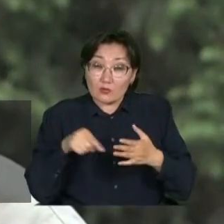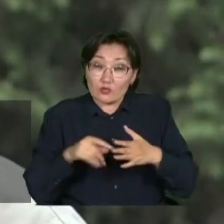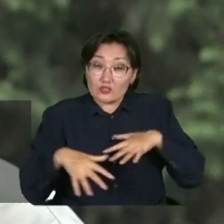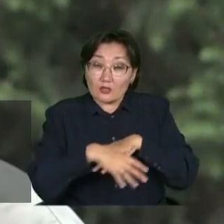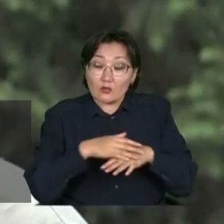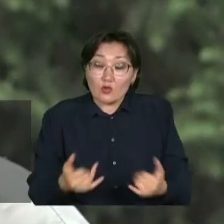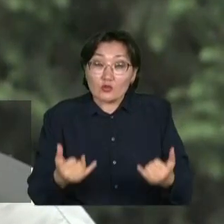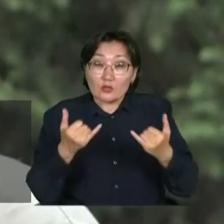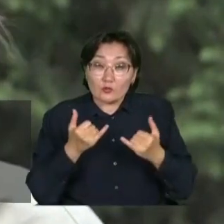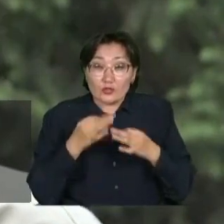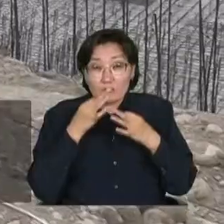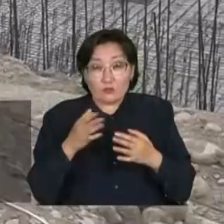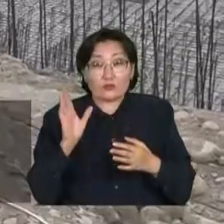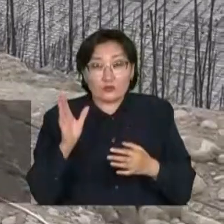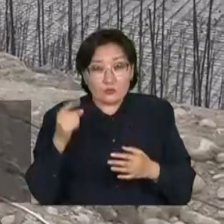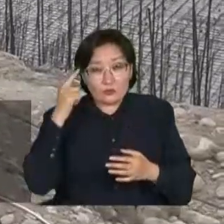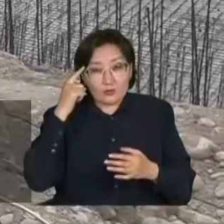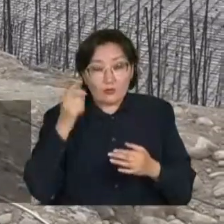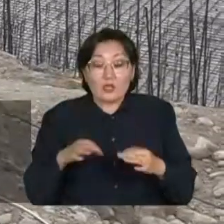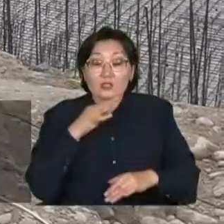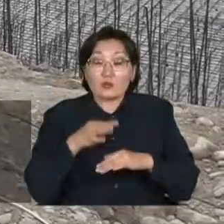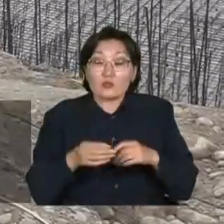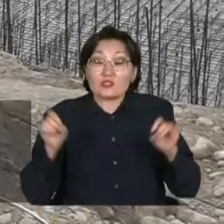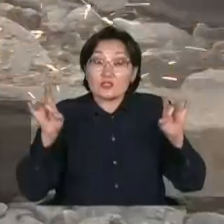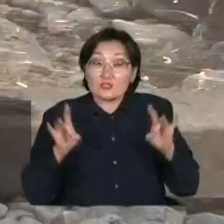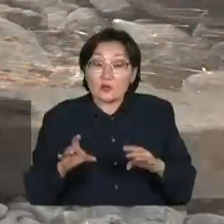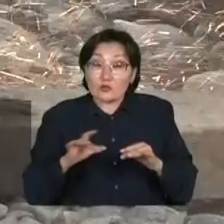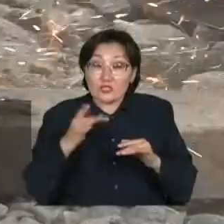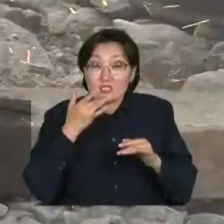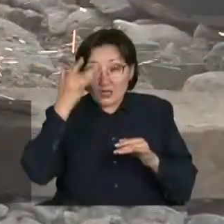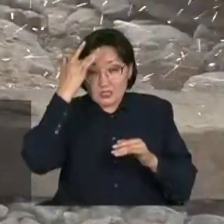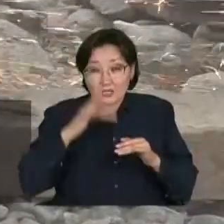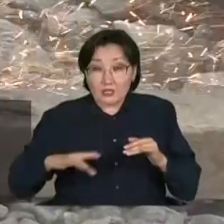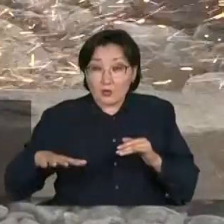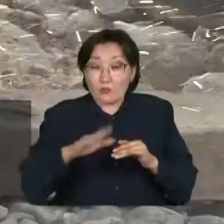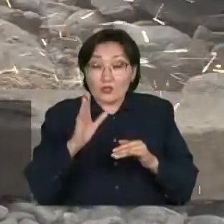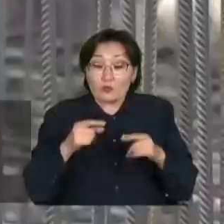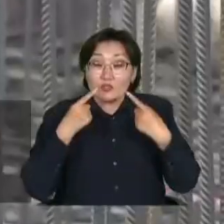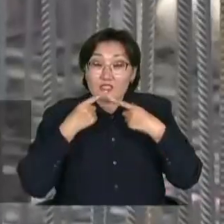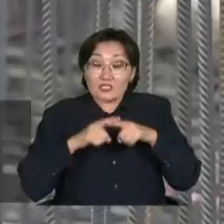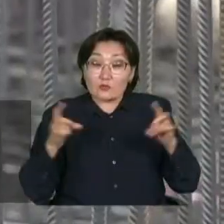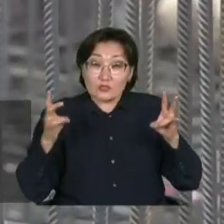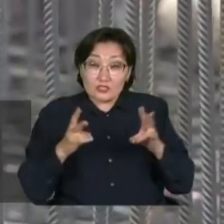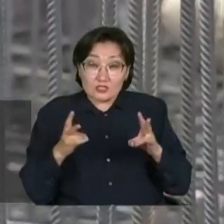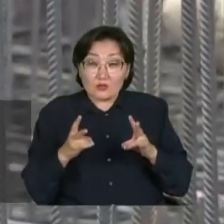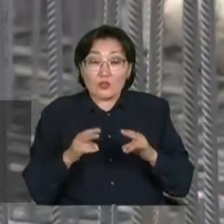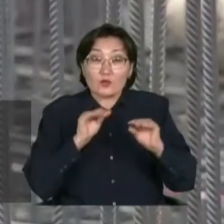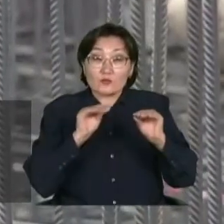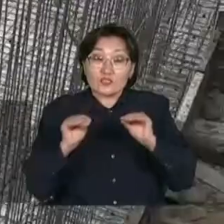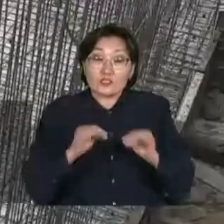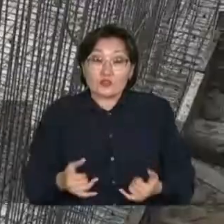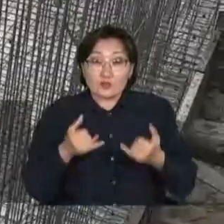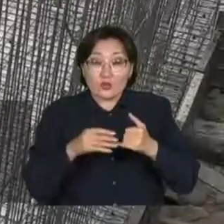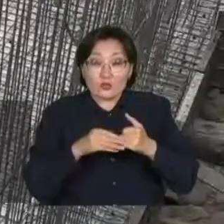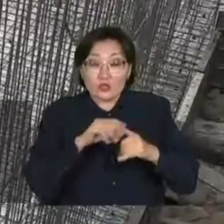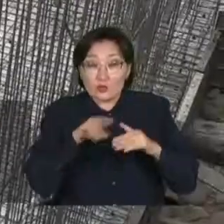мен қонақтарының көңілінен шығу. Жауаптылар дәмхананың жазғалаңы болатынын айтады. Сондай-ақ техникалық қажеттілік пен инфрақұрылым үшін